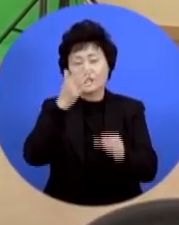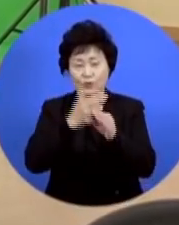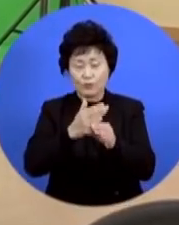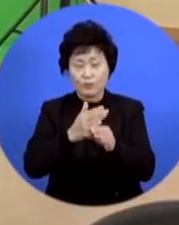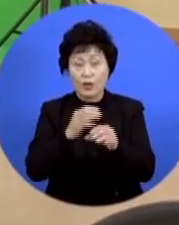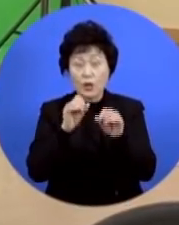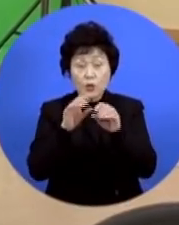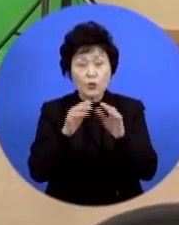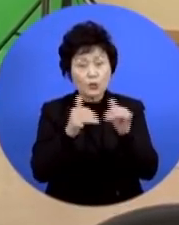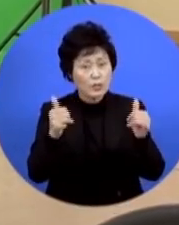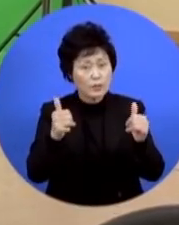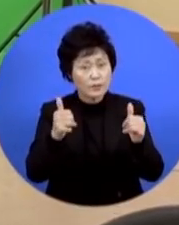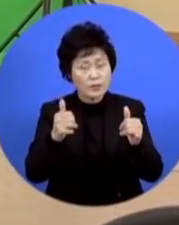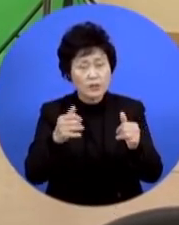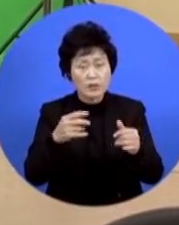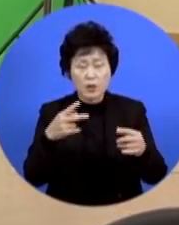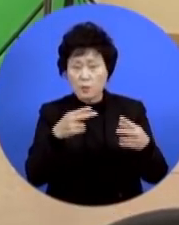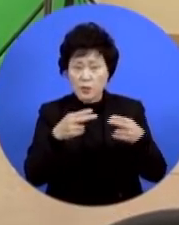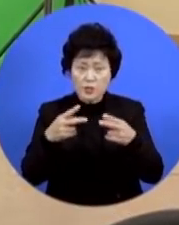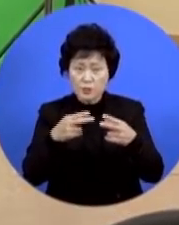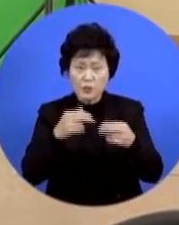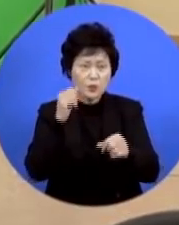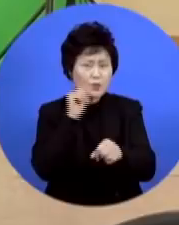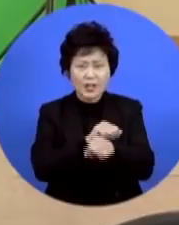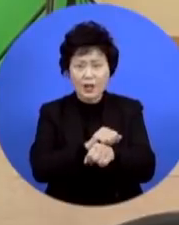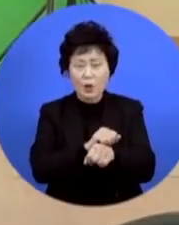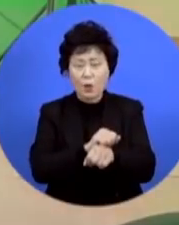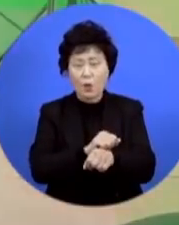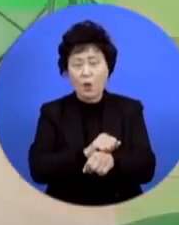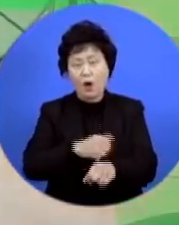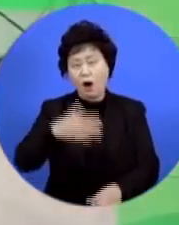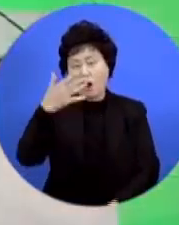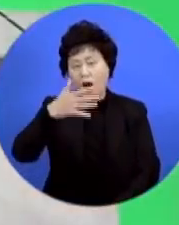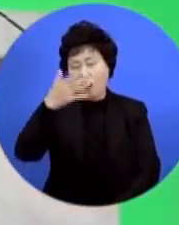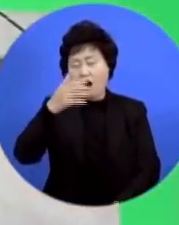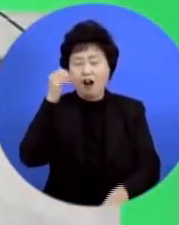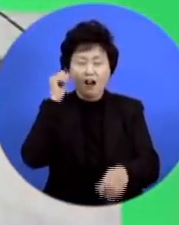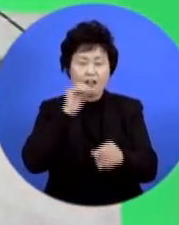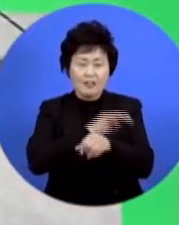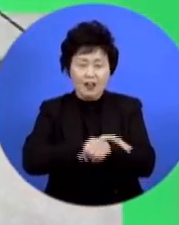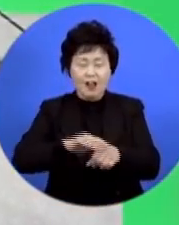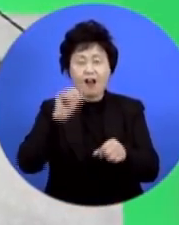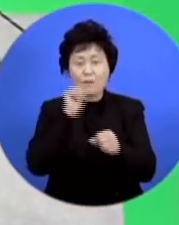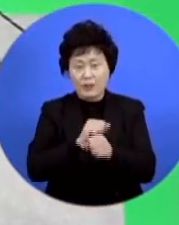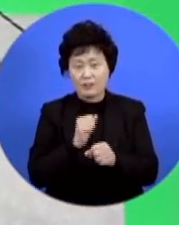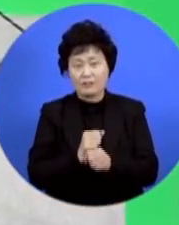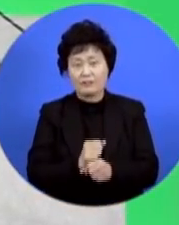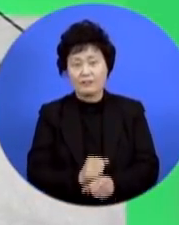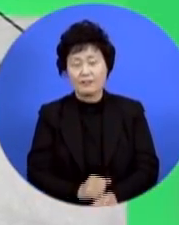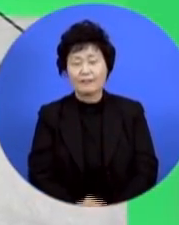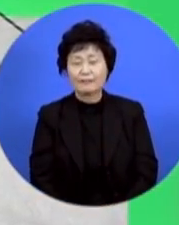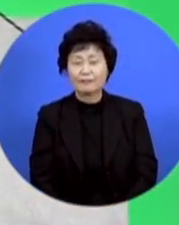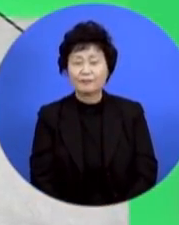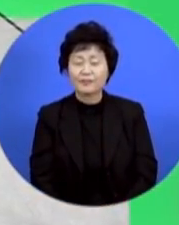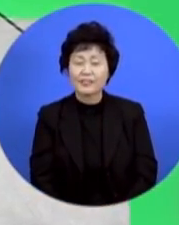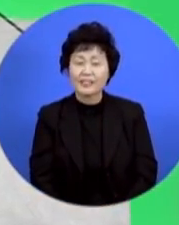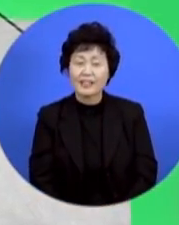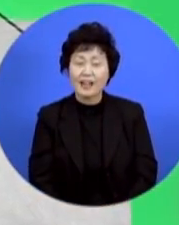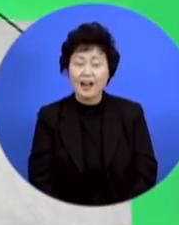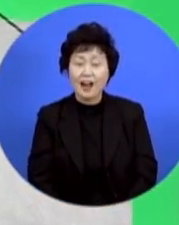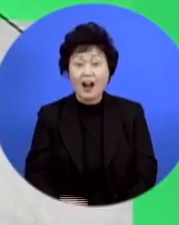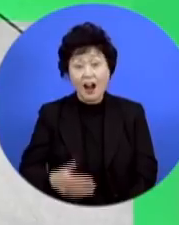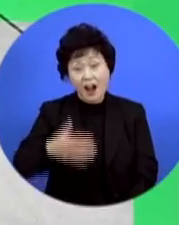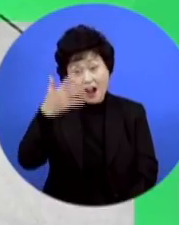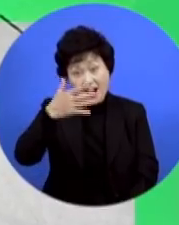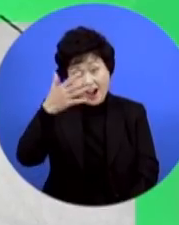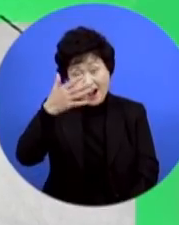잘하고 아, 그래가지고 예. 막 전도사님이구나. 그래가지고 막 쏟아 부어가지고 어차피 올해 오프라인 사역을 많이 못했으니까